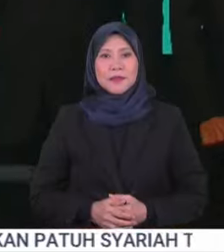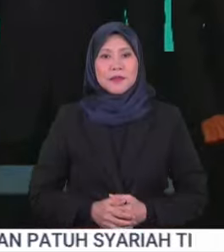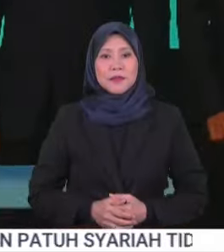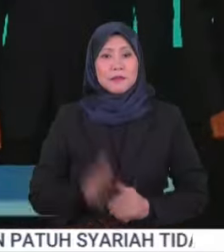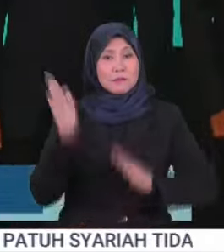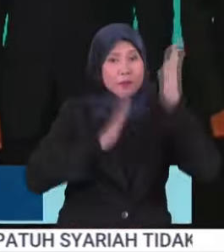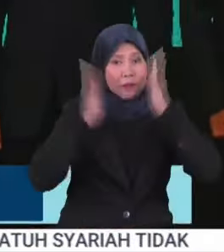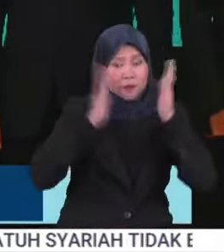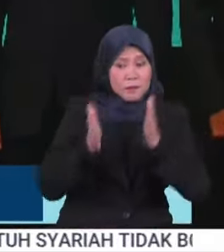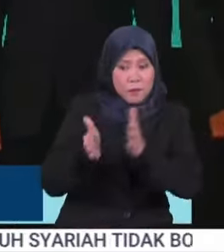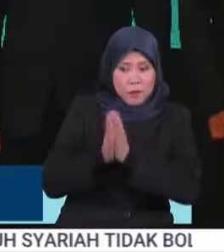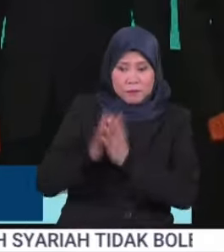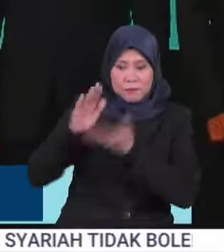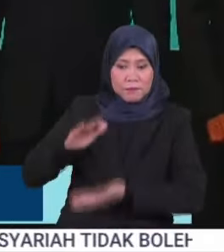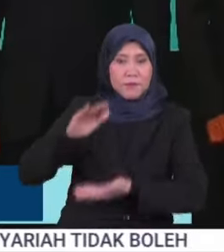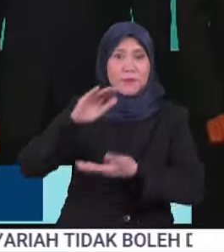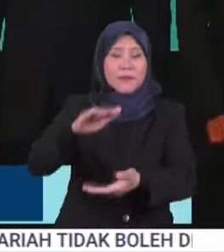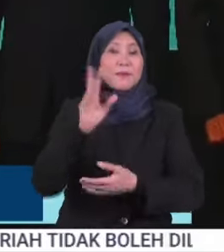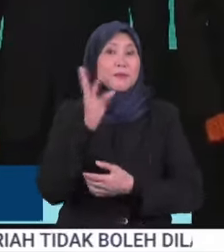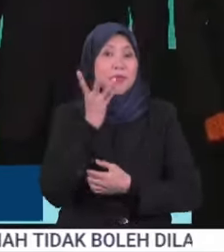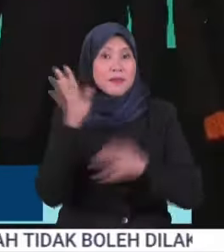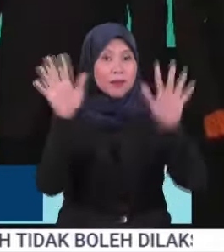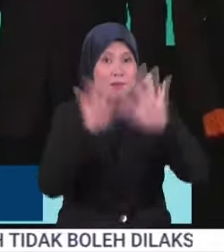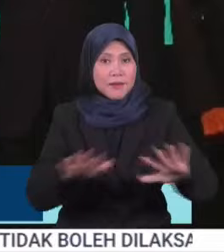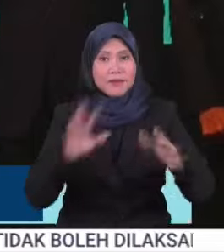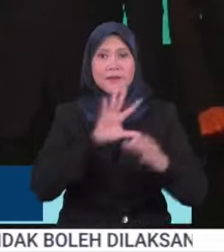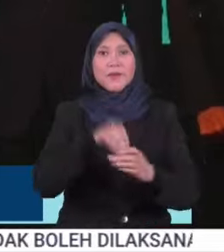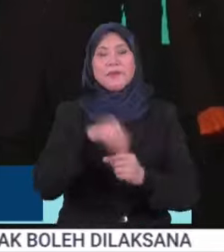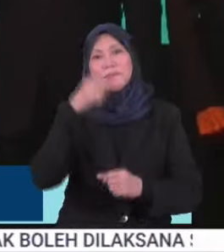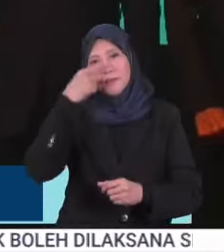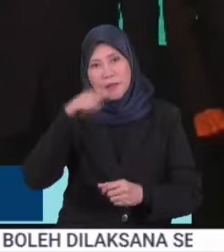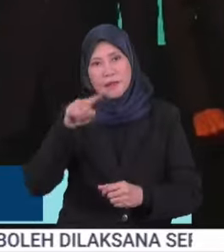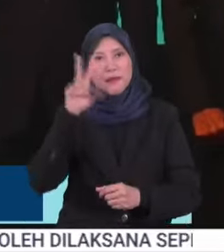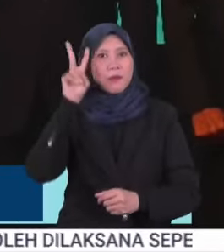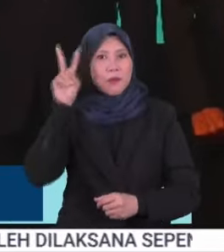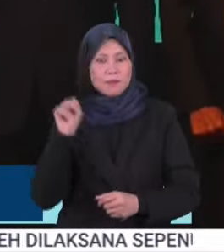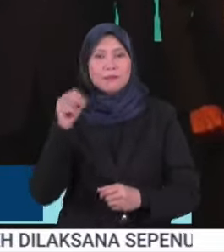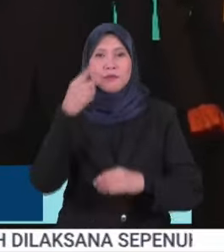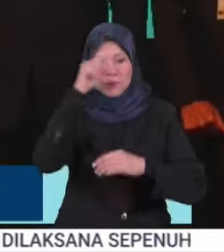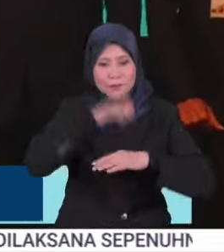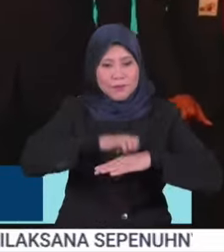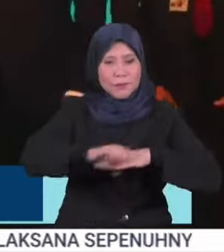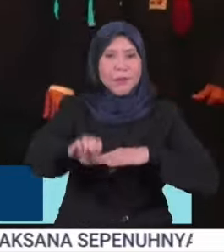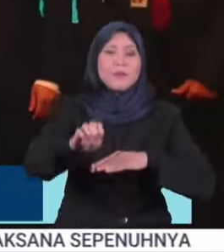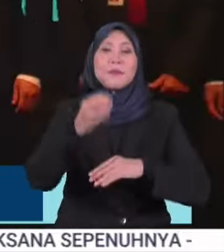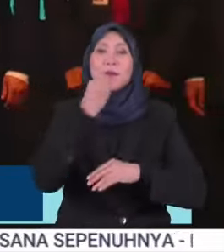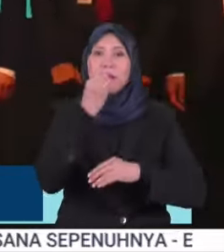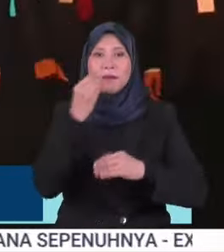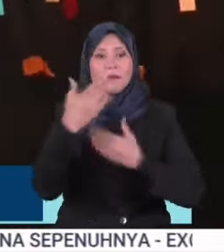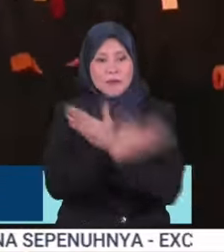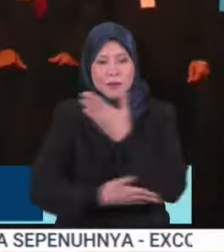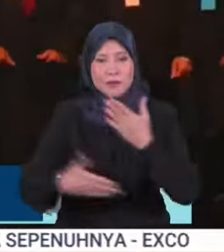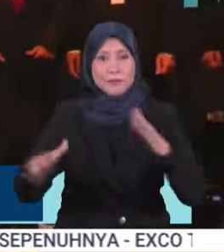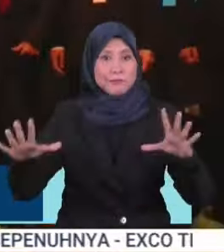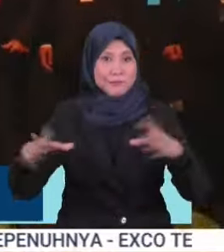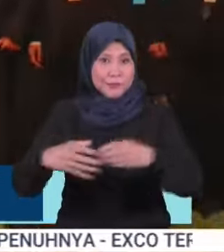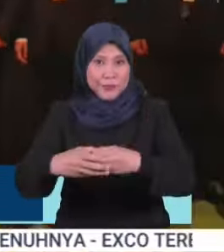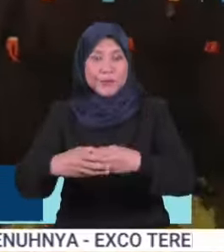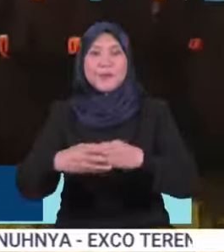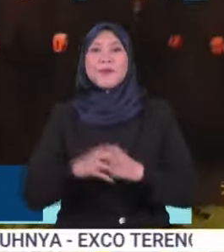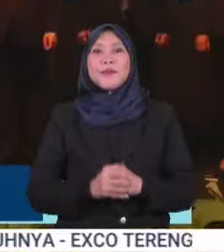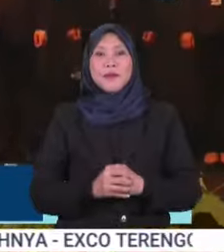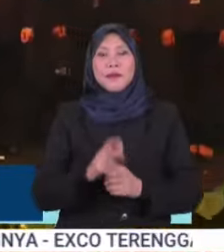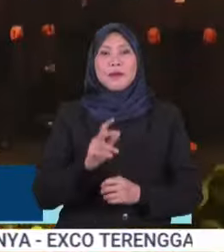Malaysia akan minta negara pembekal beras utama ASEAN termasuk Thailand dan Vietnam beri keutamaan ekspor makanan ruji itu kepada negara anggota. Timbalan